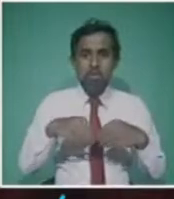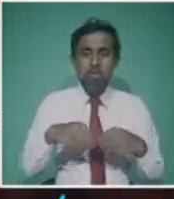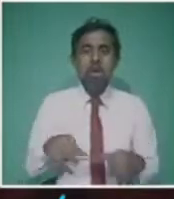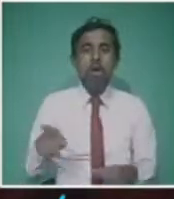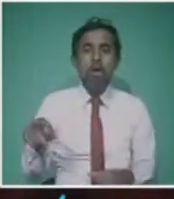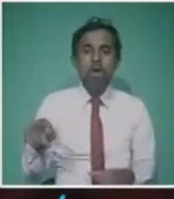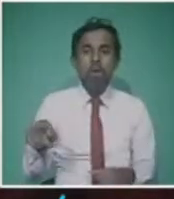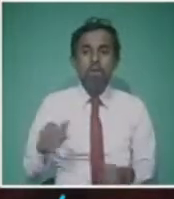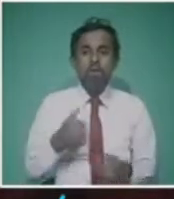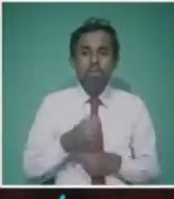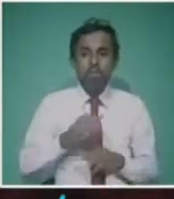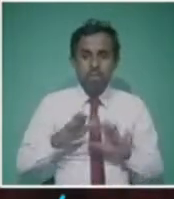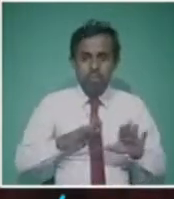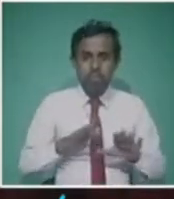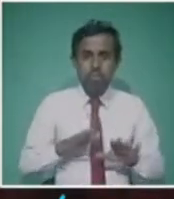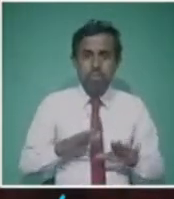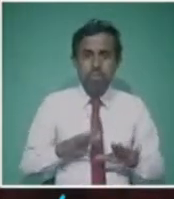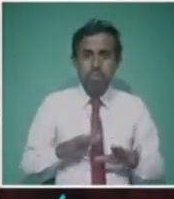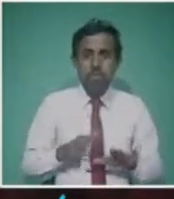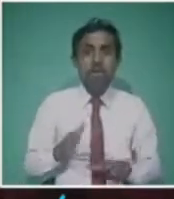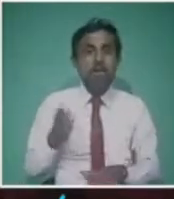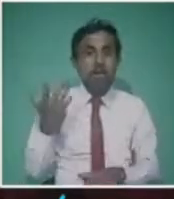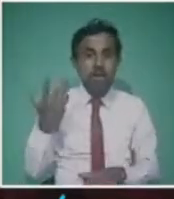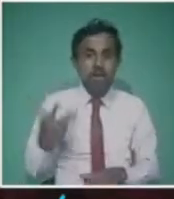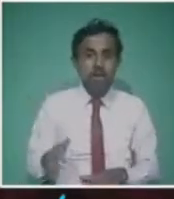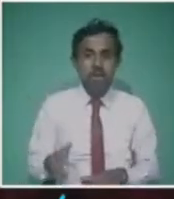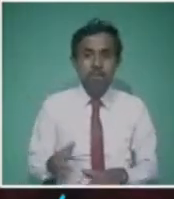කවුද යහපාල ආණ්ඩුව තිබ්බේ? හිටියේ